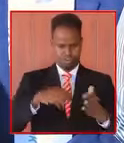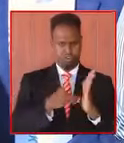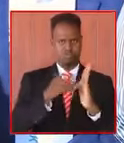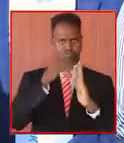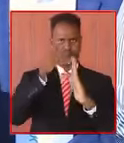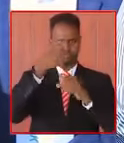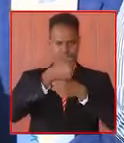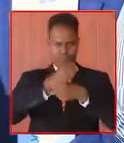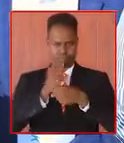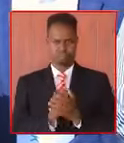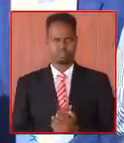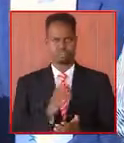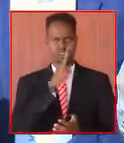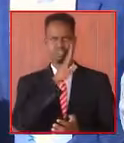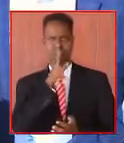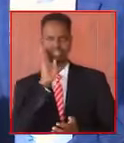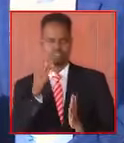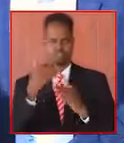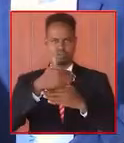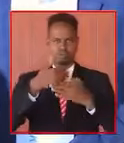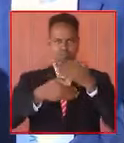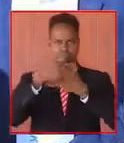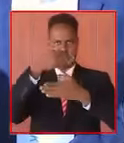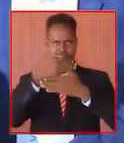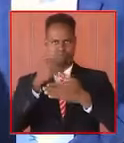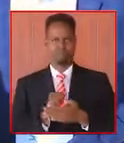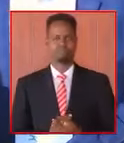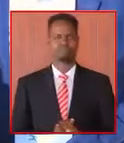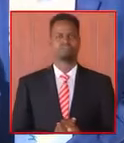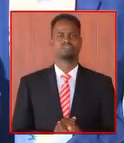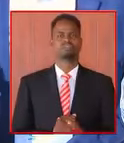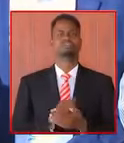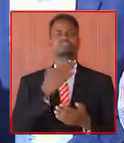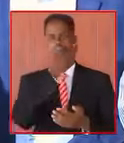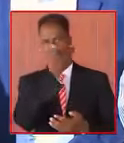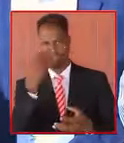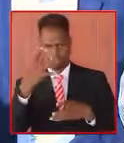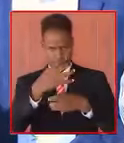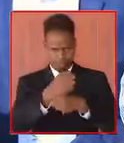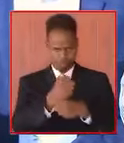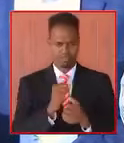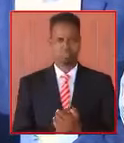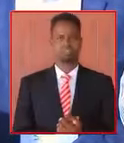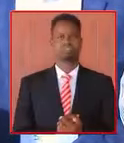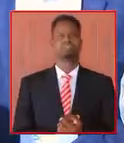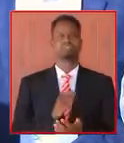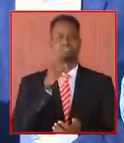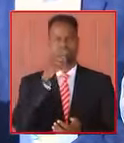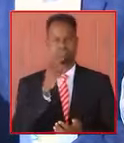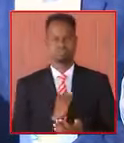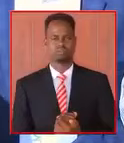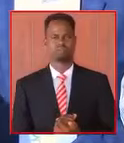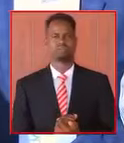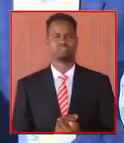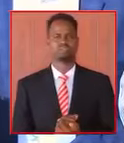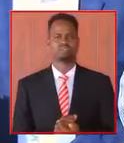aanay ahayn hadana waxyaalo badan badan baa guul weyn ka soo weysano dambaasha ka dhahay garasho ku boodinina dadka